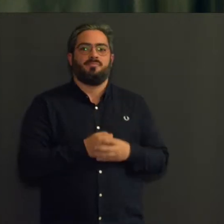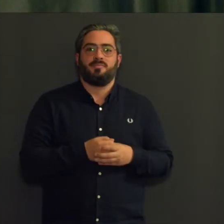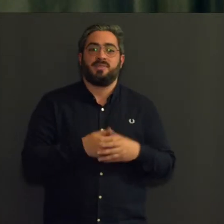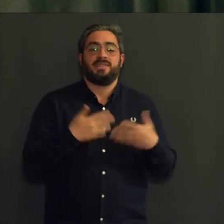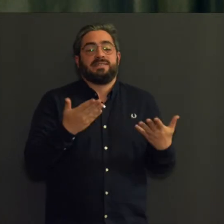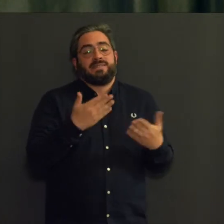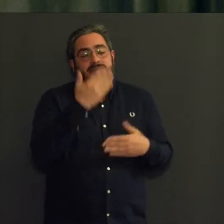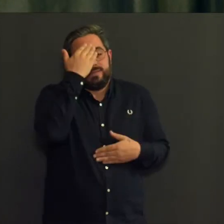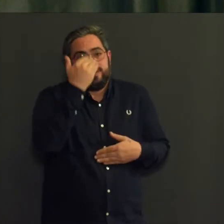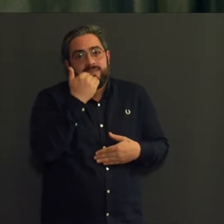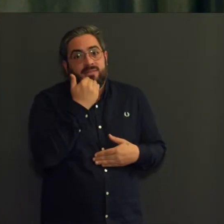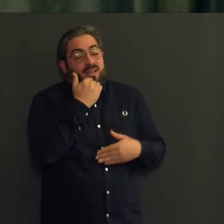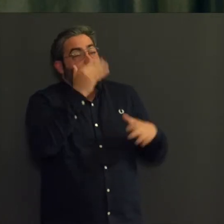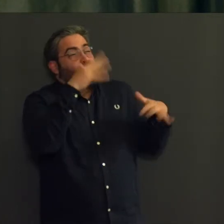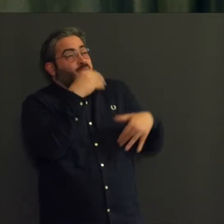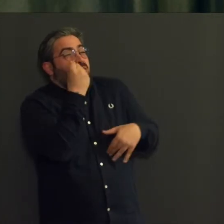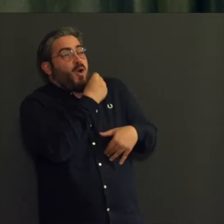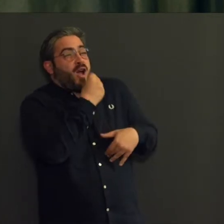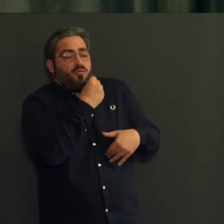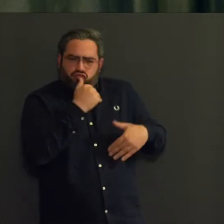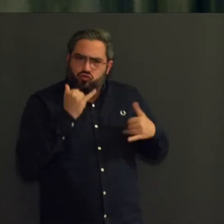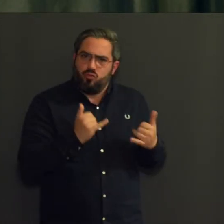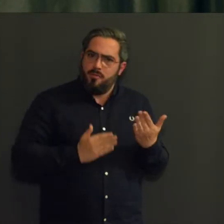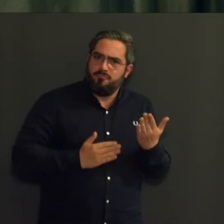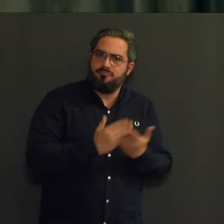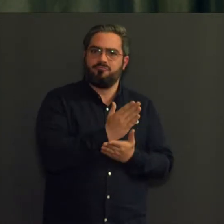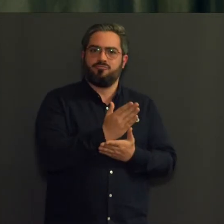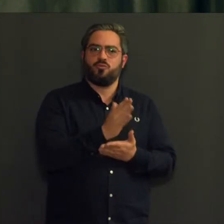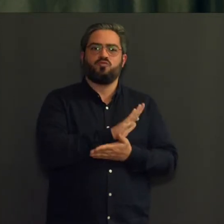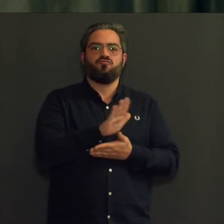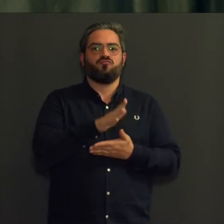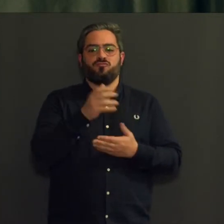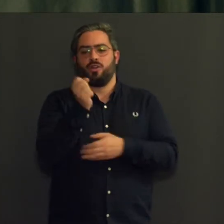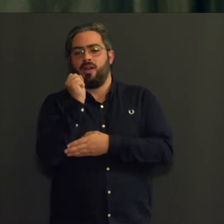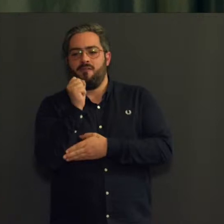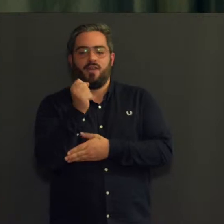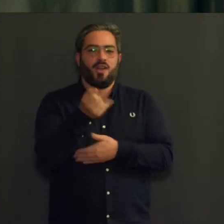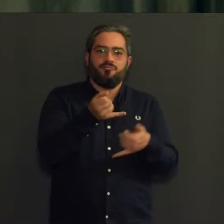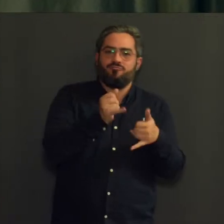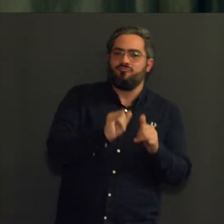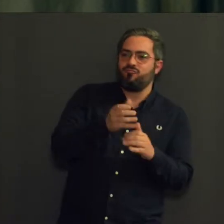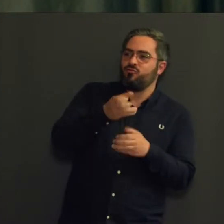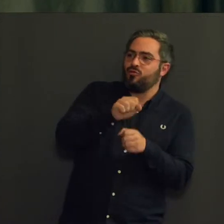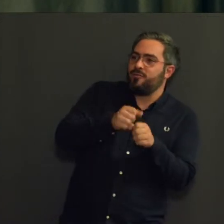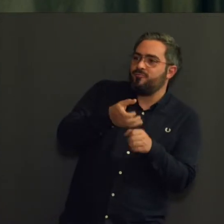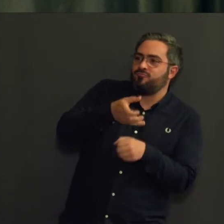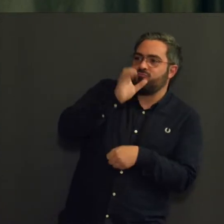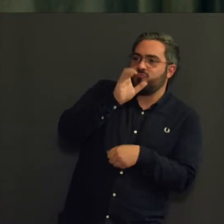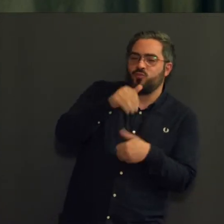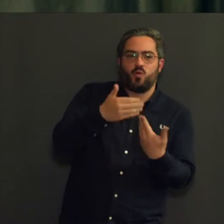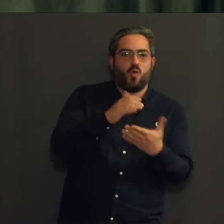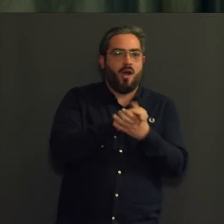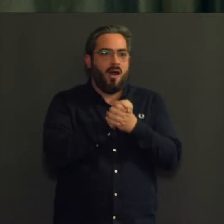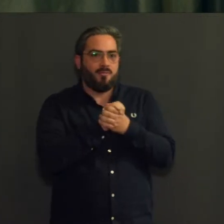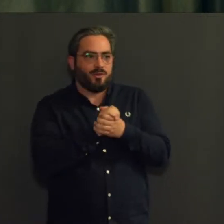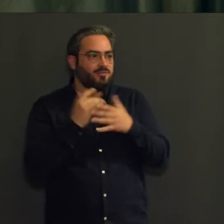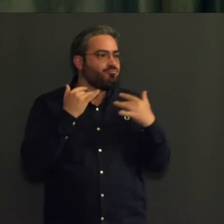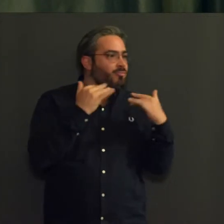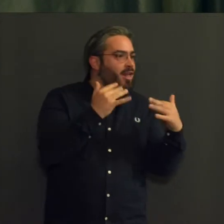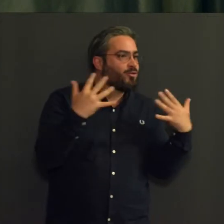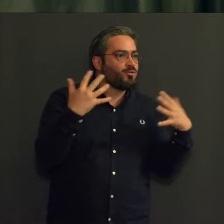indigne d'un mois de mai qui doit nous arrêter, déguster un café ou un verre en terrasse, retrouver des amis pour faire une promenade ou une séance de sport par